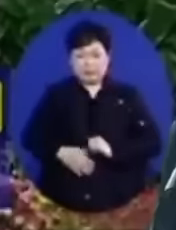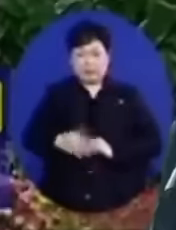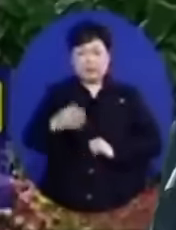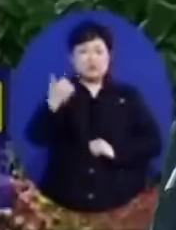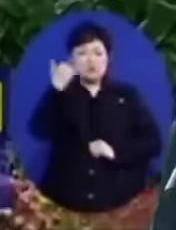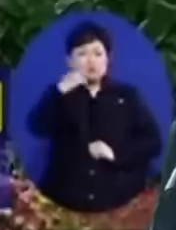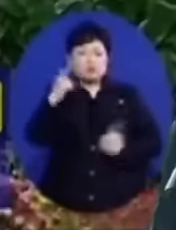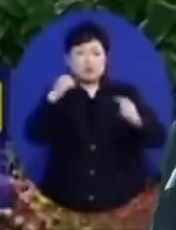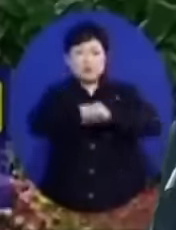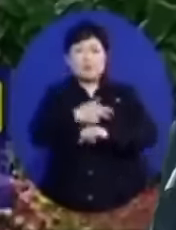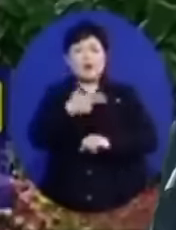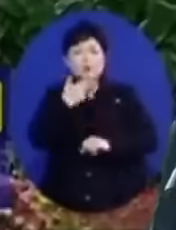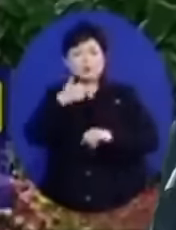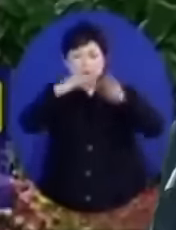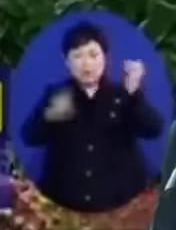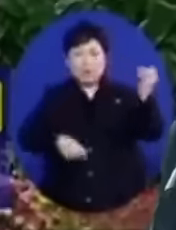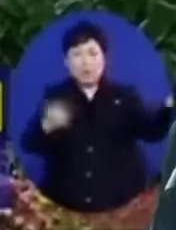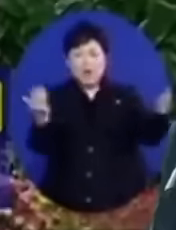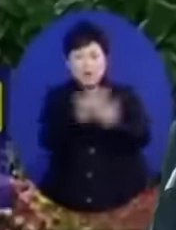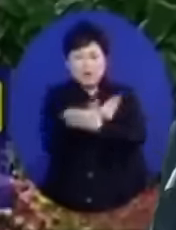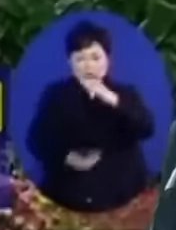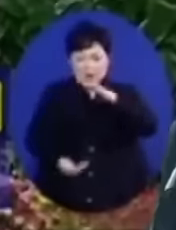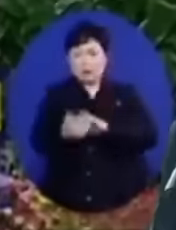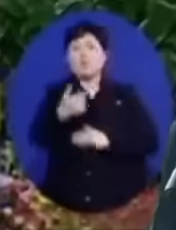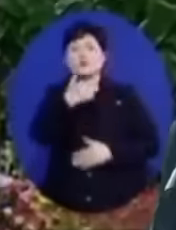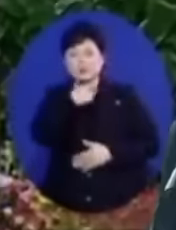멸망하지 아니하고 다 회개에 이르기를 원하시느니라.